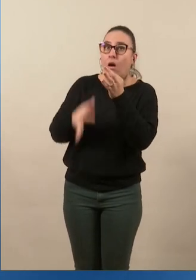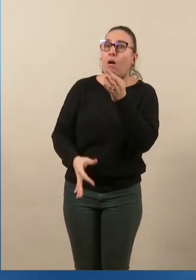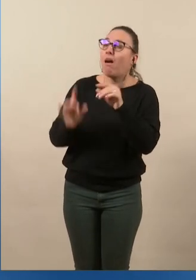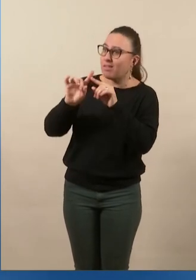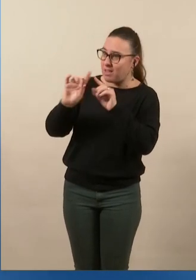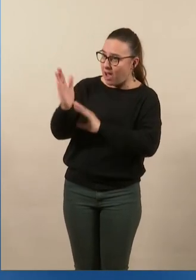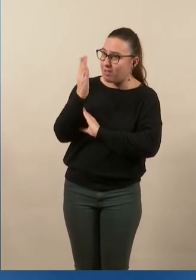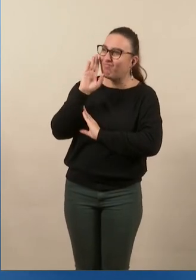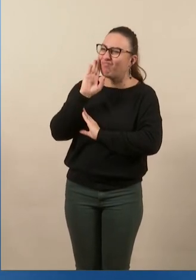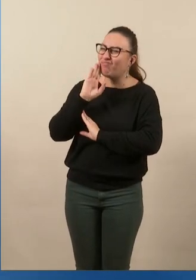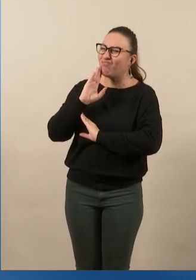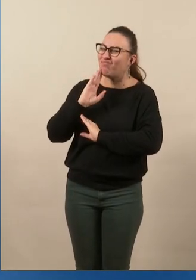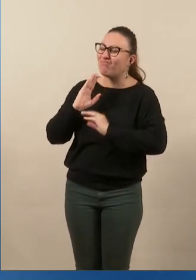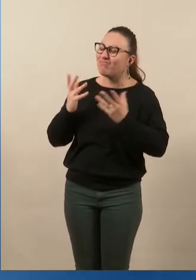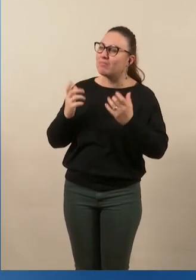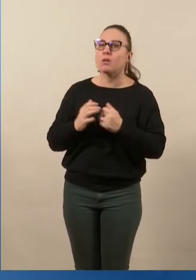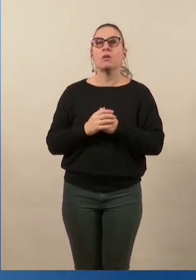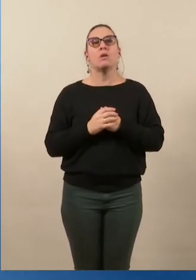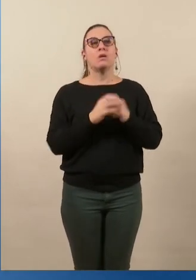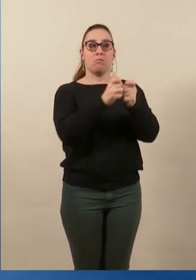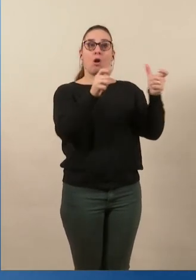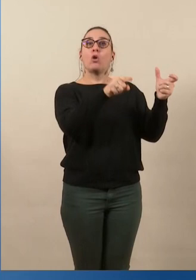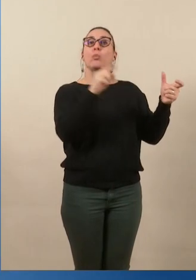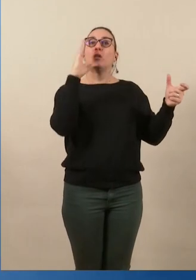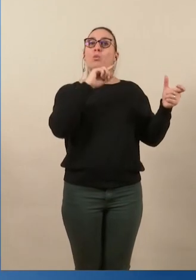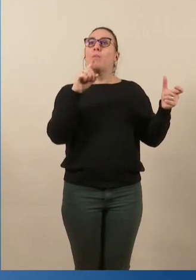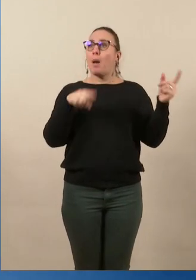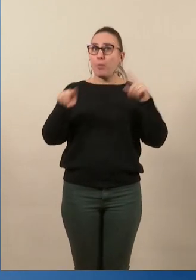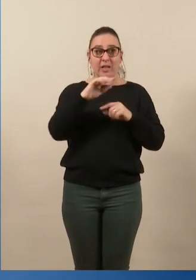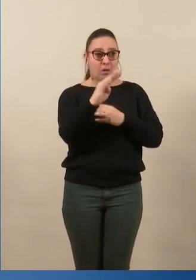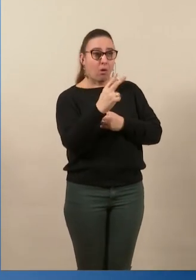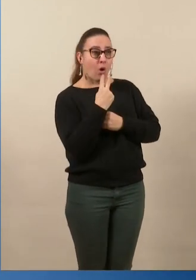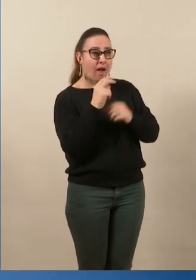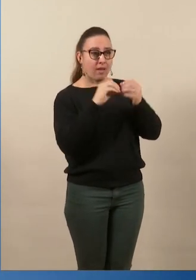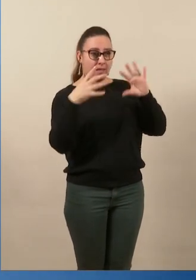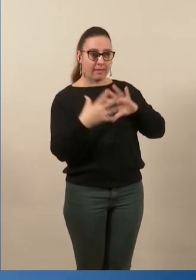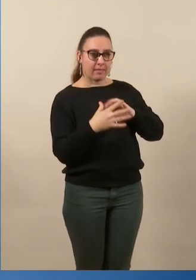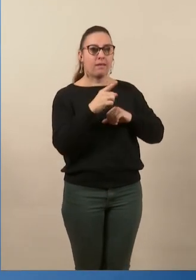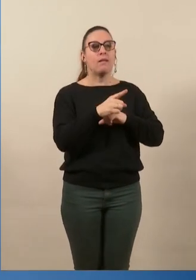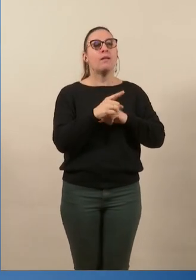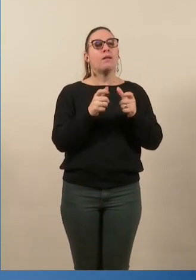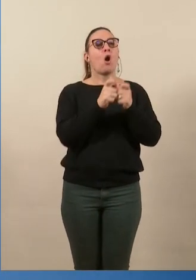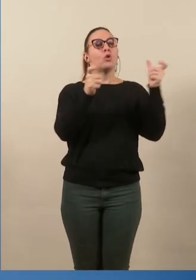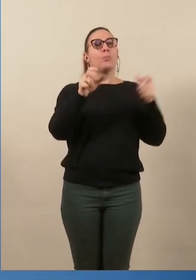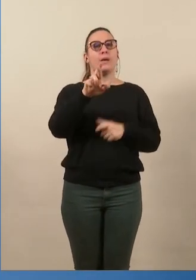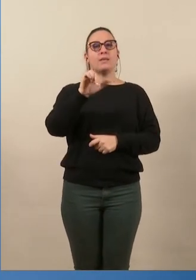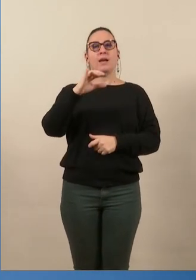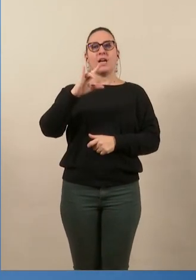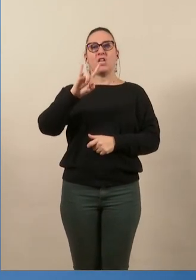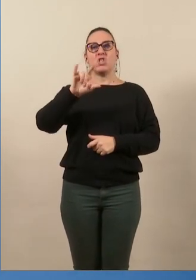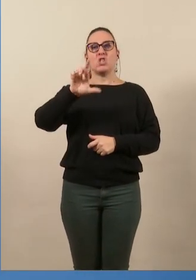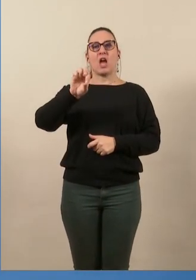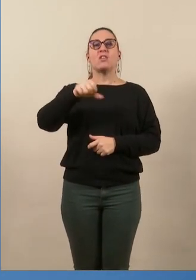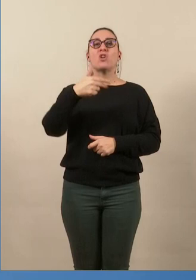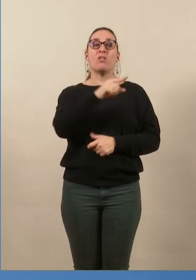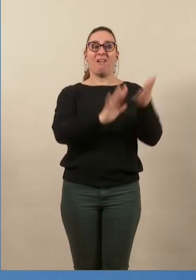détails nous apprécierions l'entreprise rappelez-vous pour ceux qui nous regardent Richardson c'est l'entreprise qui a brûlé à cause